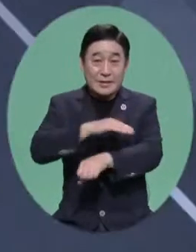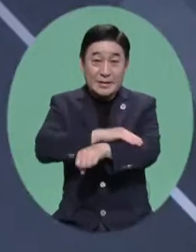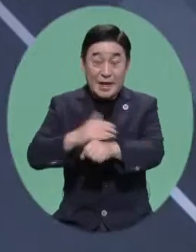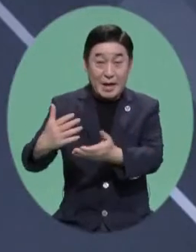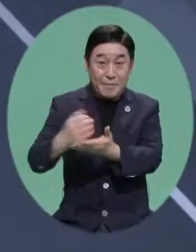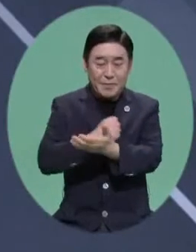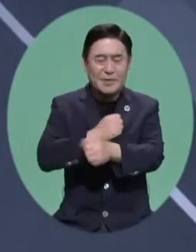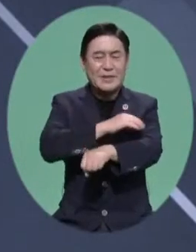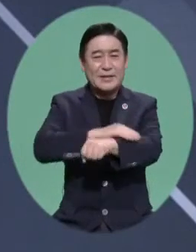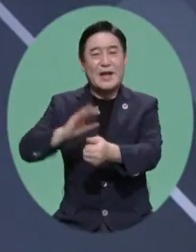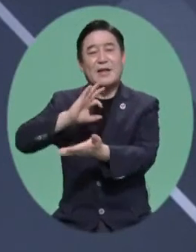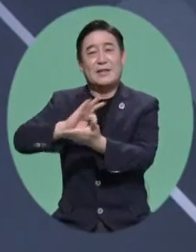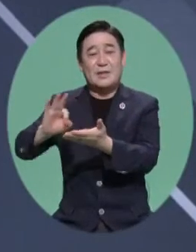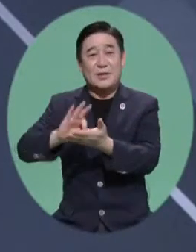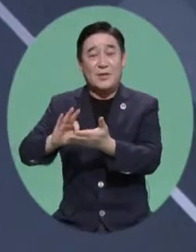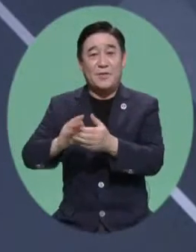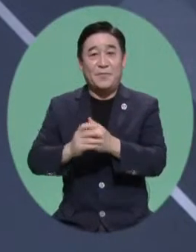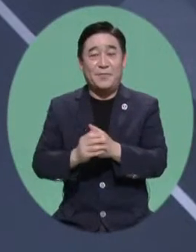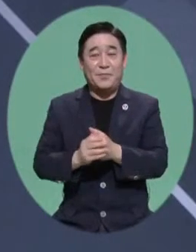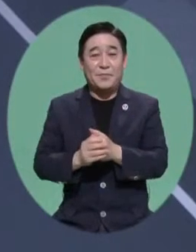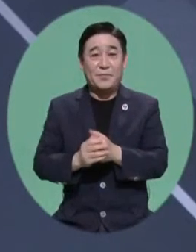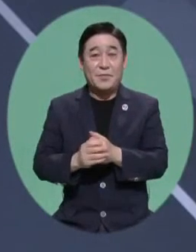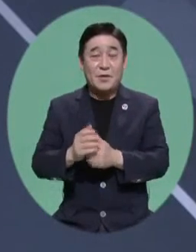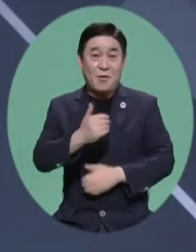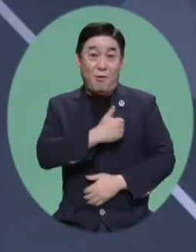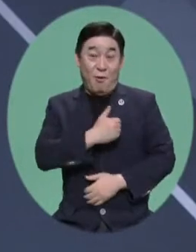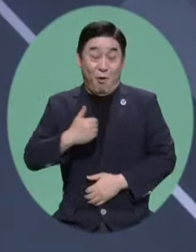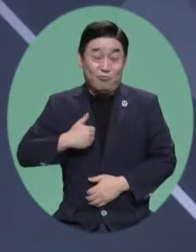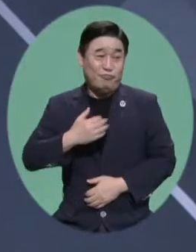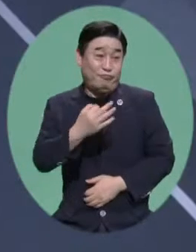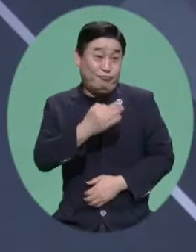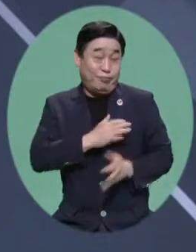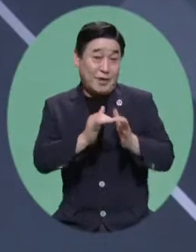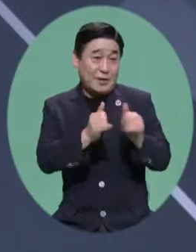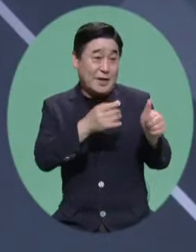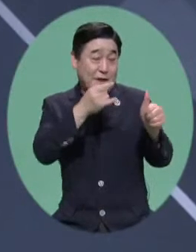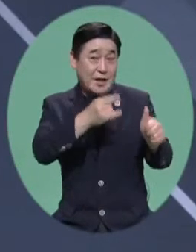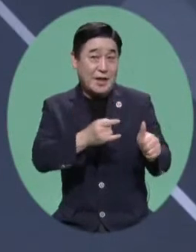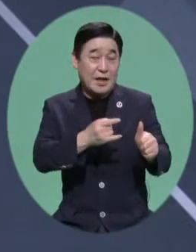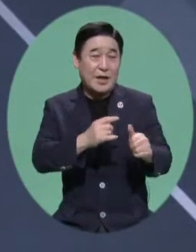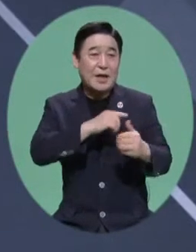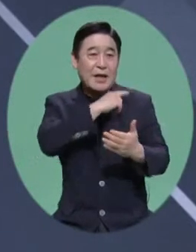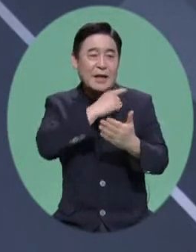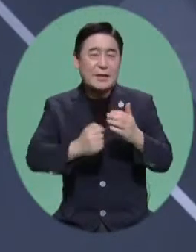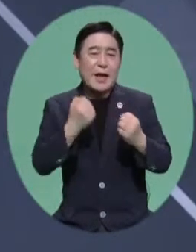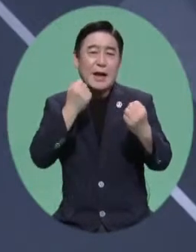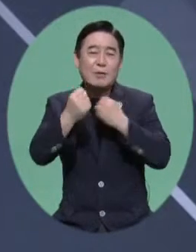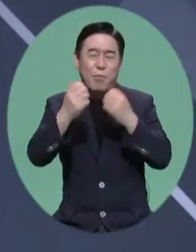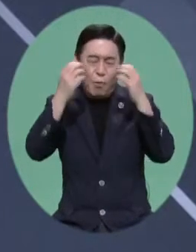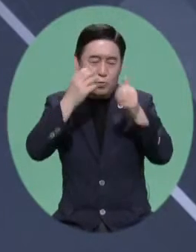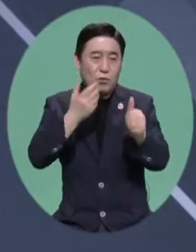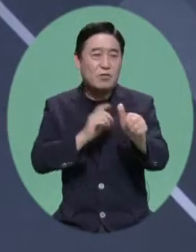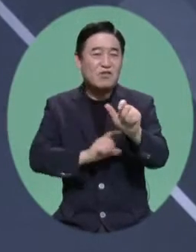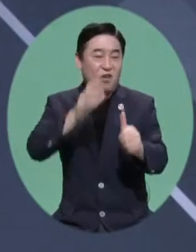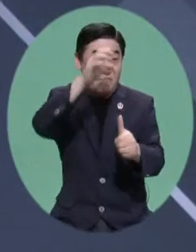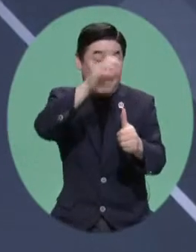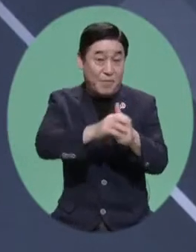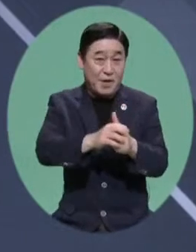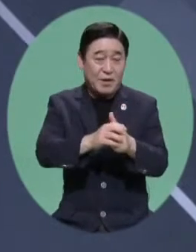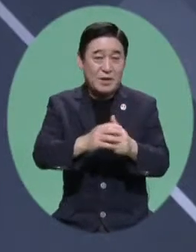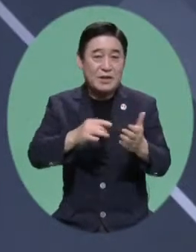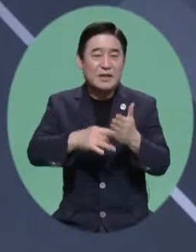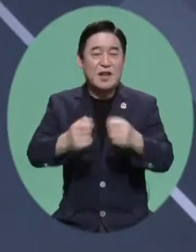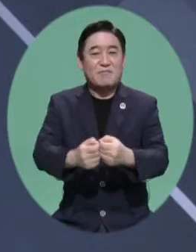제대로 쓰겠습니다 그리고 좀 더 여유있는 부유층 에게 에 전환도 극복을 위한 고통분담을 더 요청 드리고